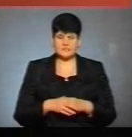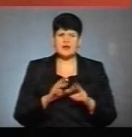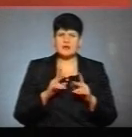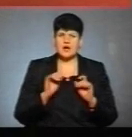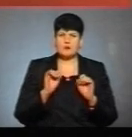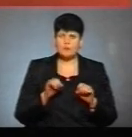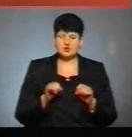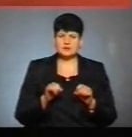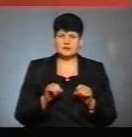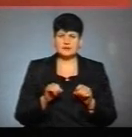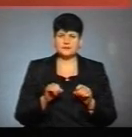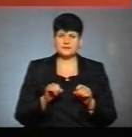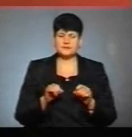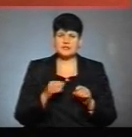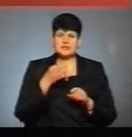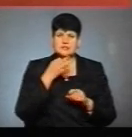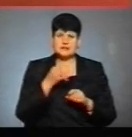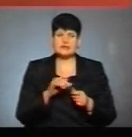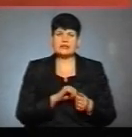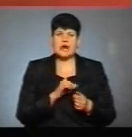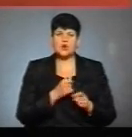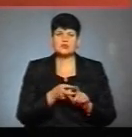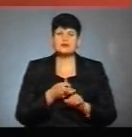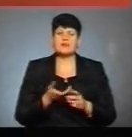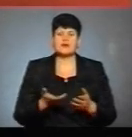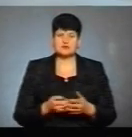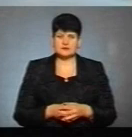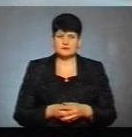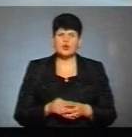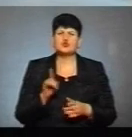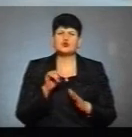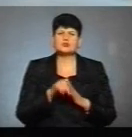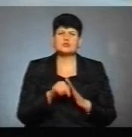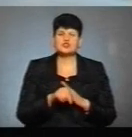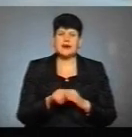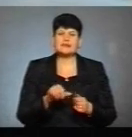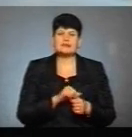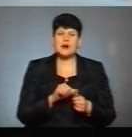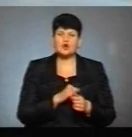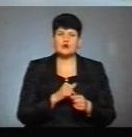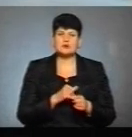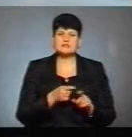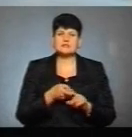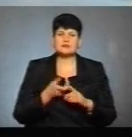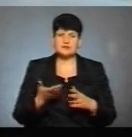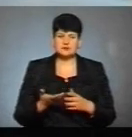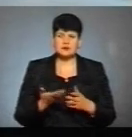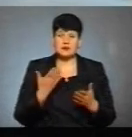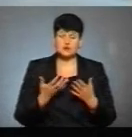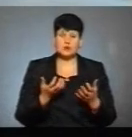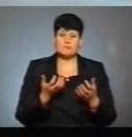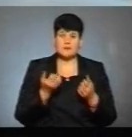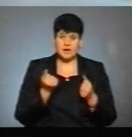можете означити загалом наркозалежність? Що означає наркозалежність? Якщо